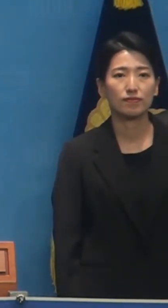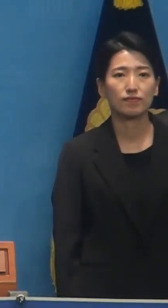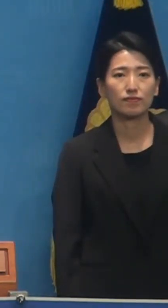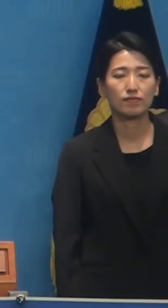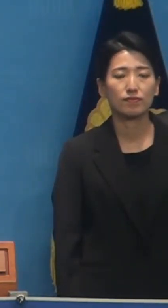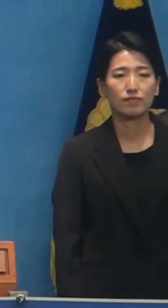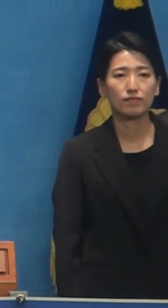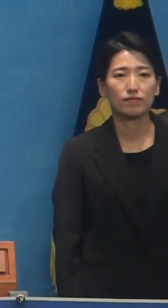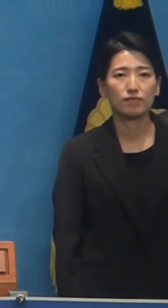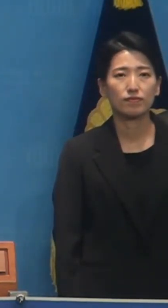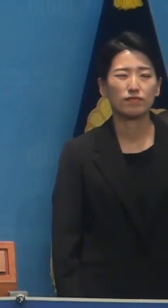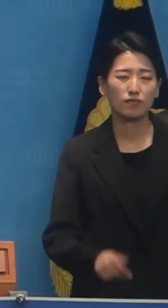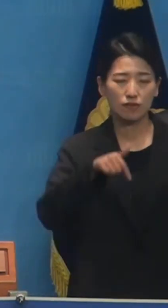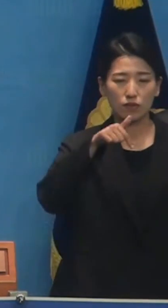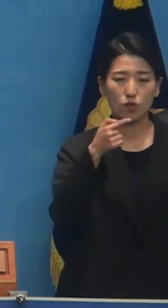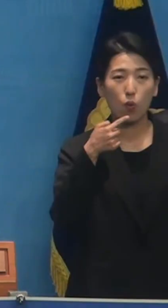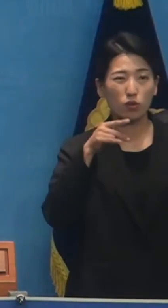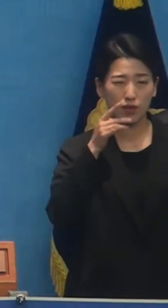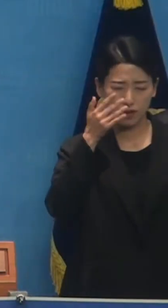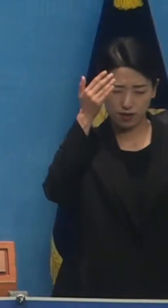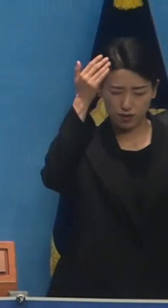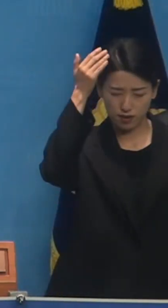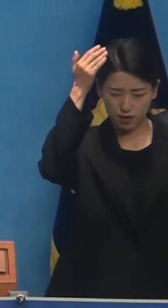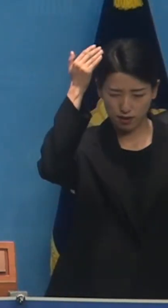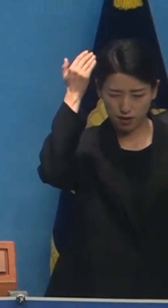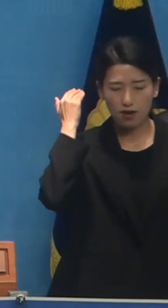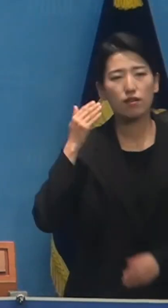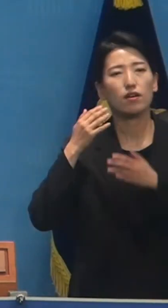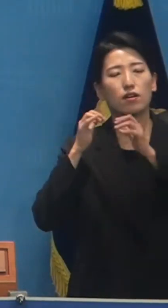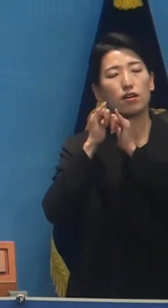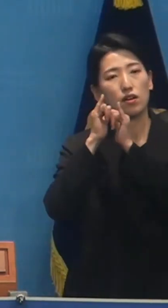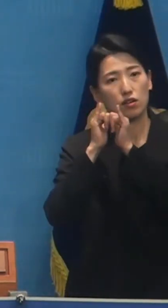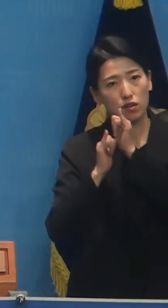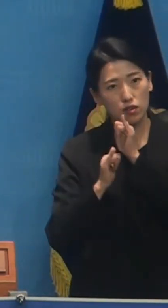우리 고대 국가연구회 전웅성 회장님이십니다.